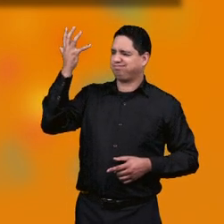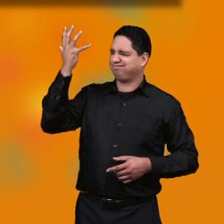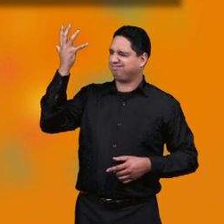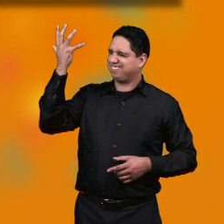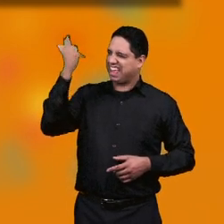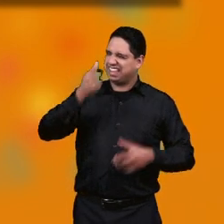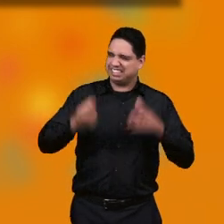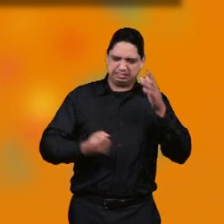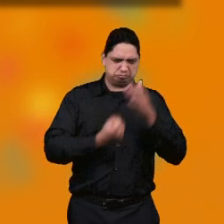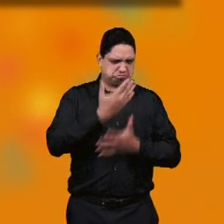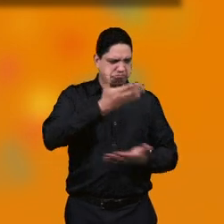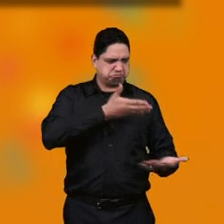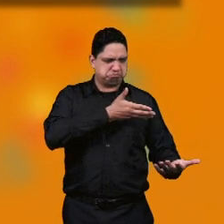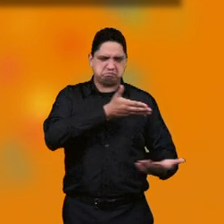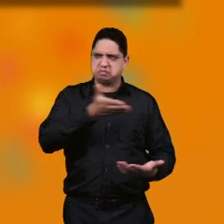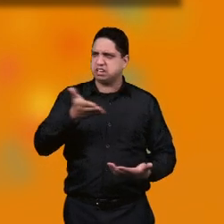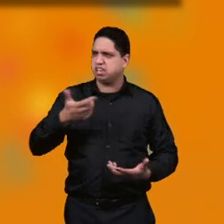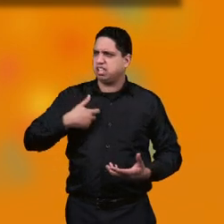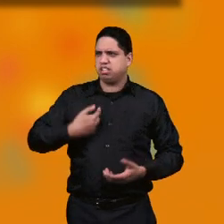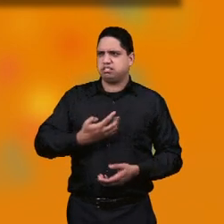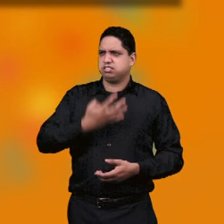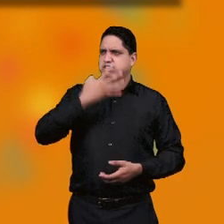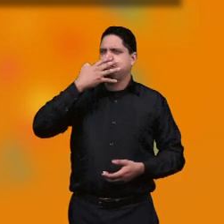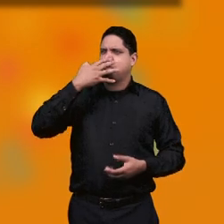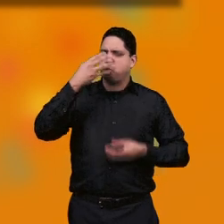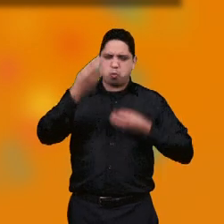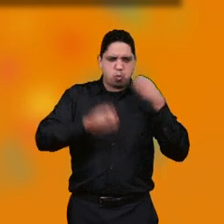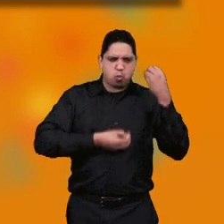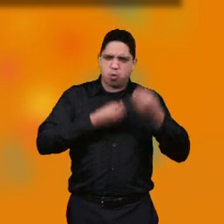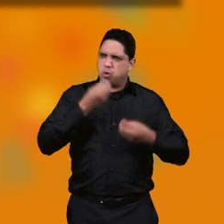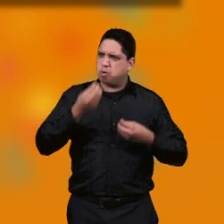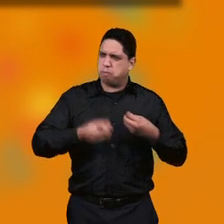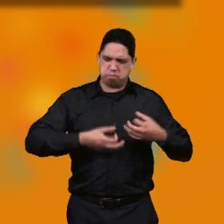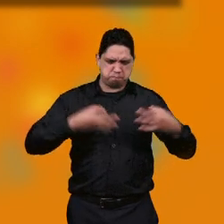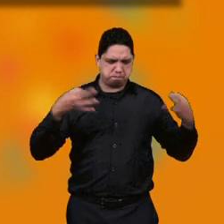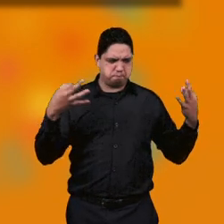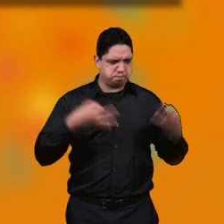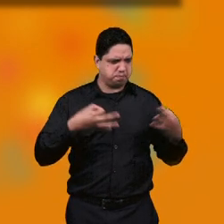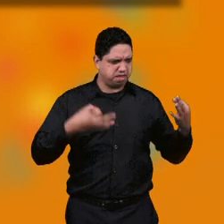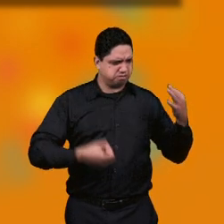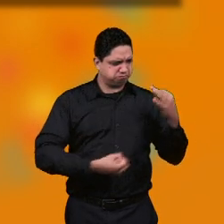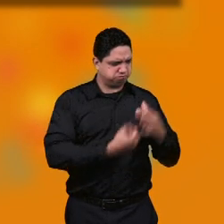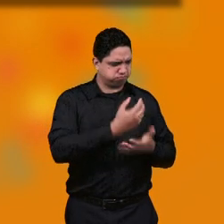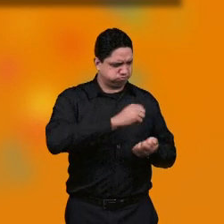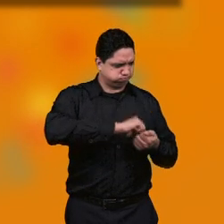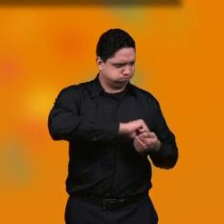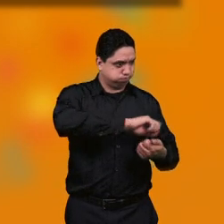Tua beleza me admira, no